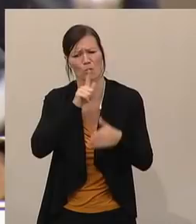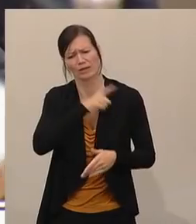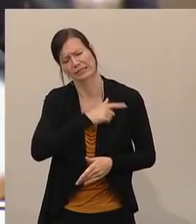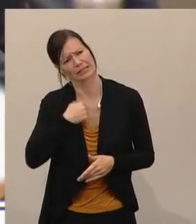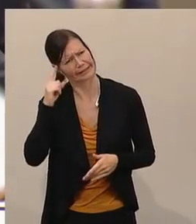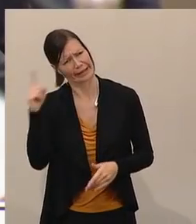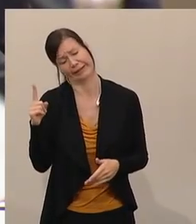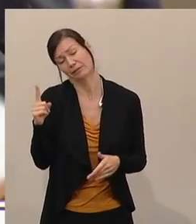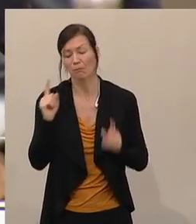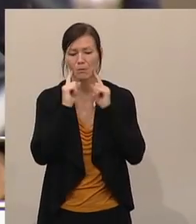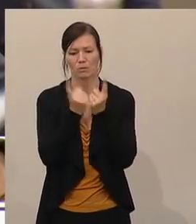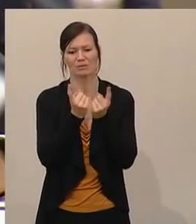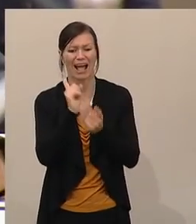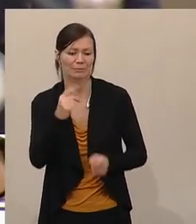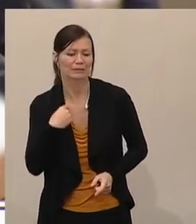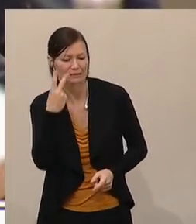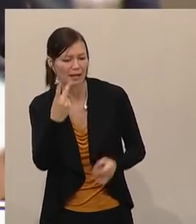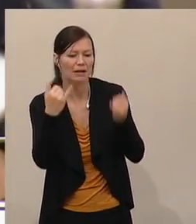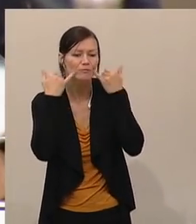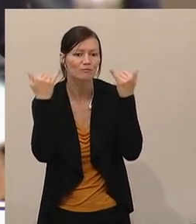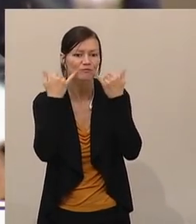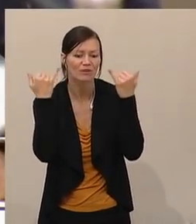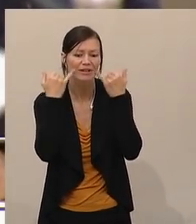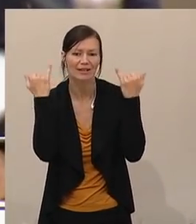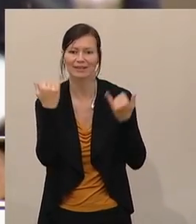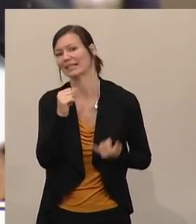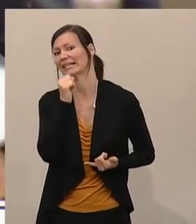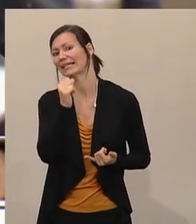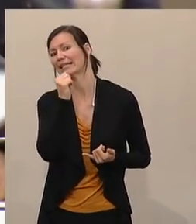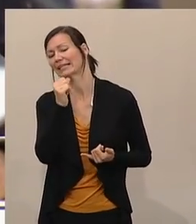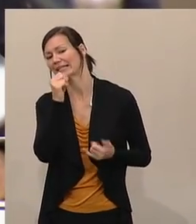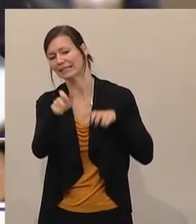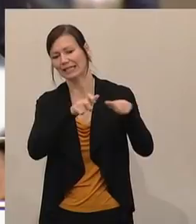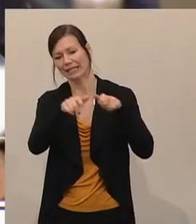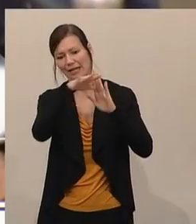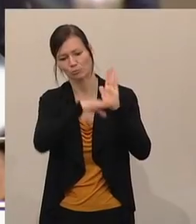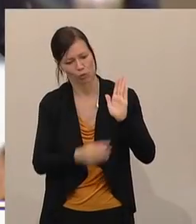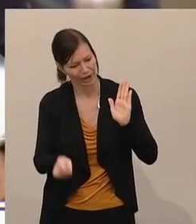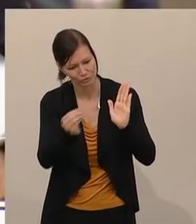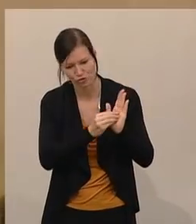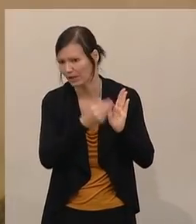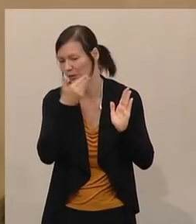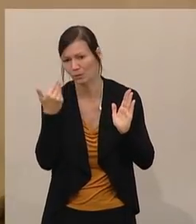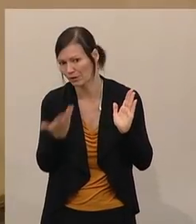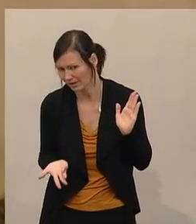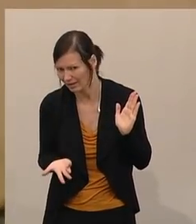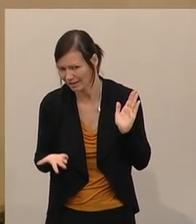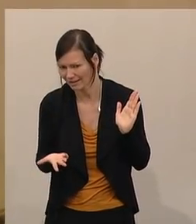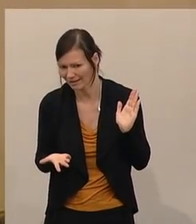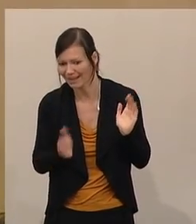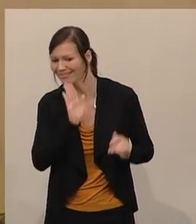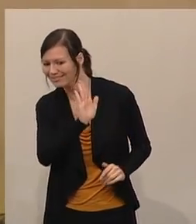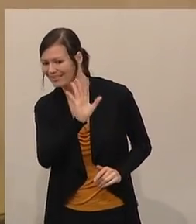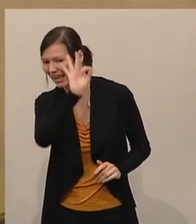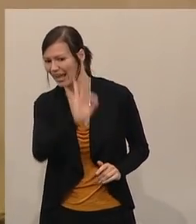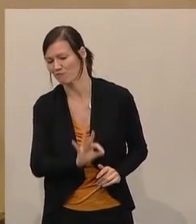extra nachgeschaut. Die Pferderl sind bitteschön nicht im geheiligten Regierungsprogramm vorgesehen. Deine FPÖ,